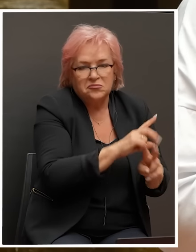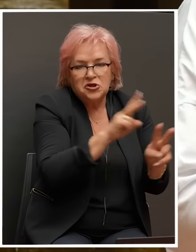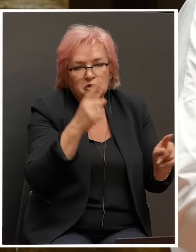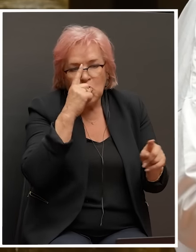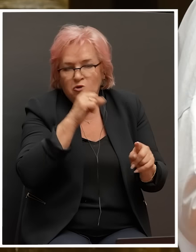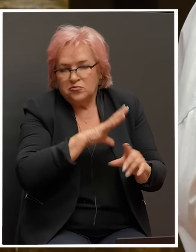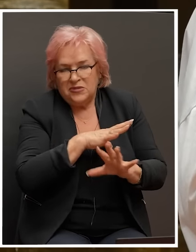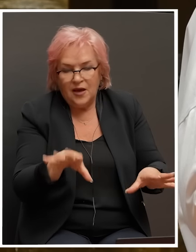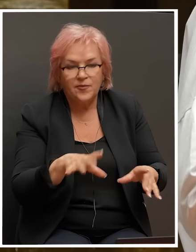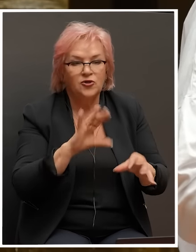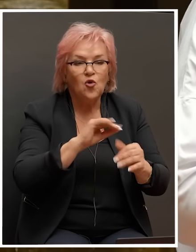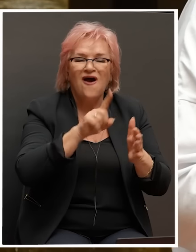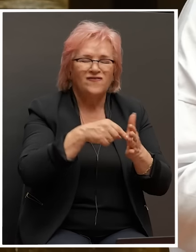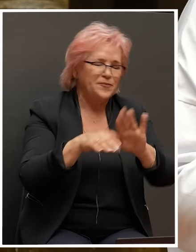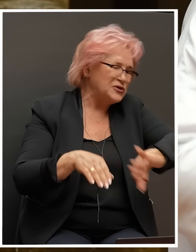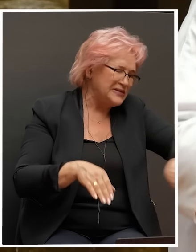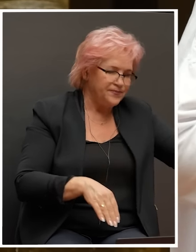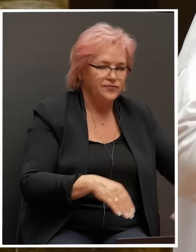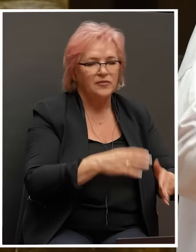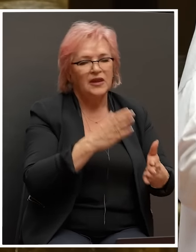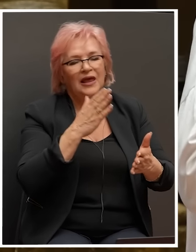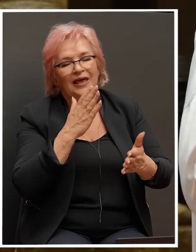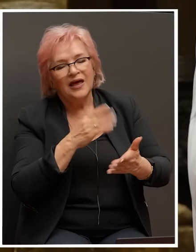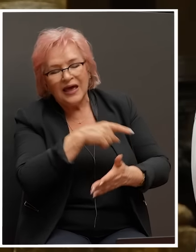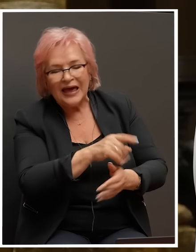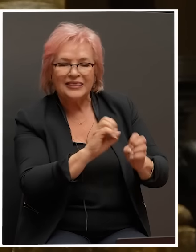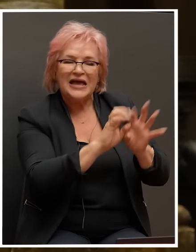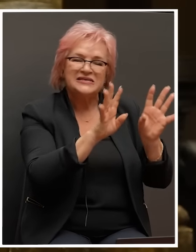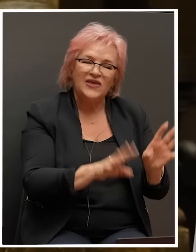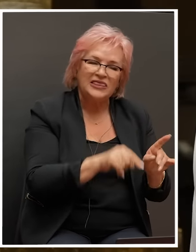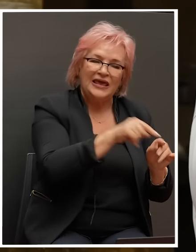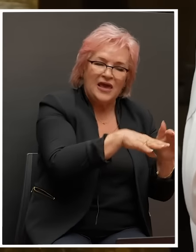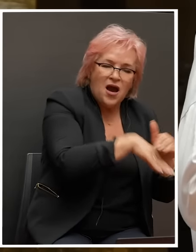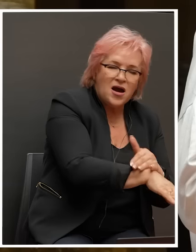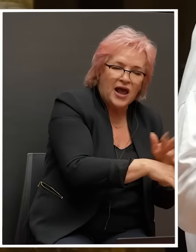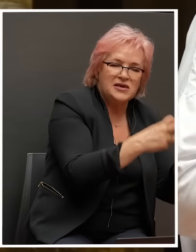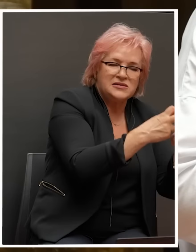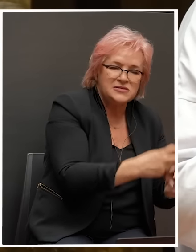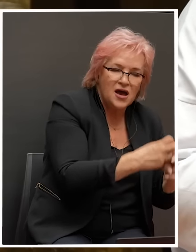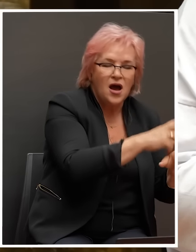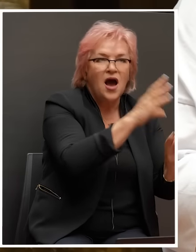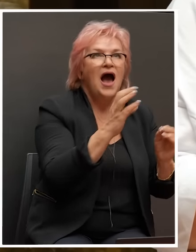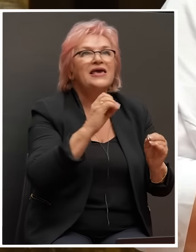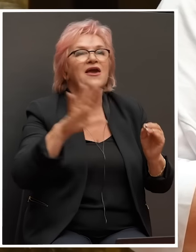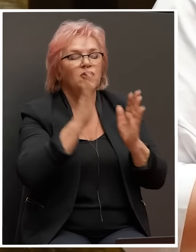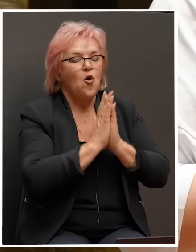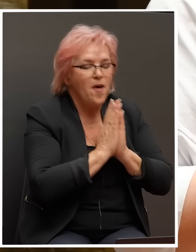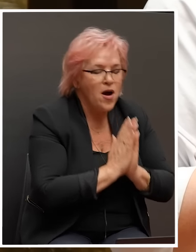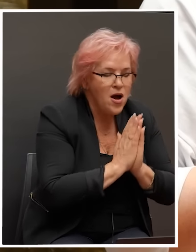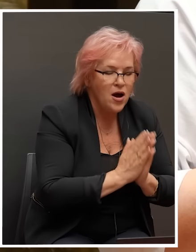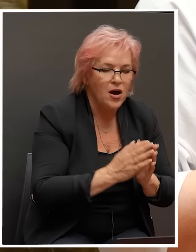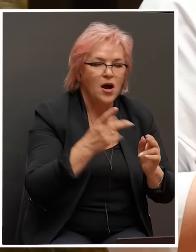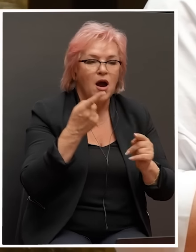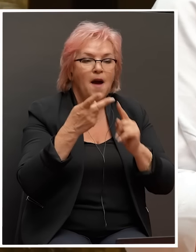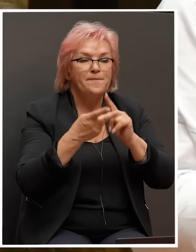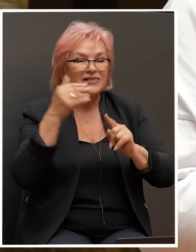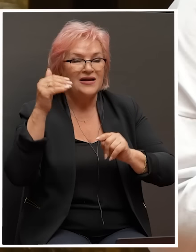история. Ну, вопрос не в том, является ли та святыня, которая там хранится, которая поклонялась Европе на протяжении